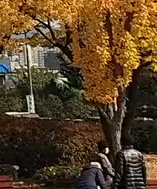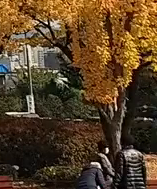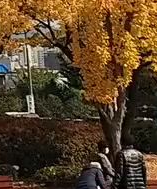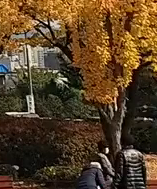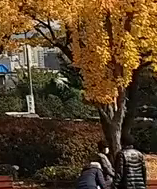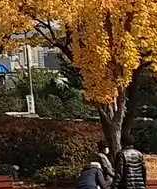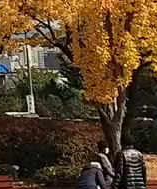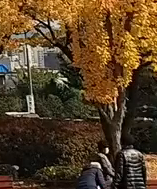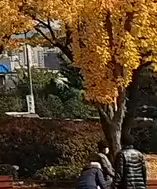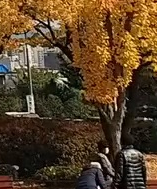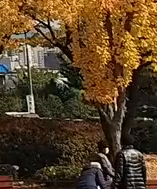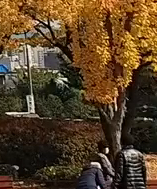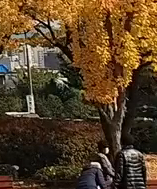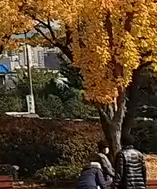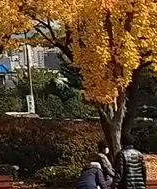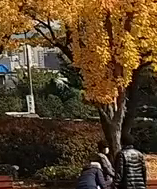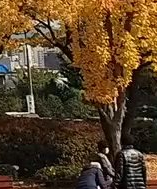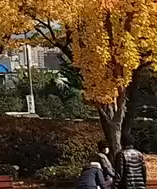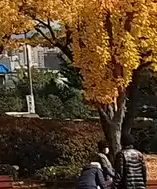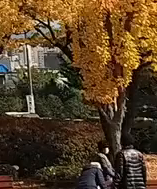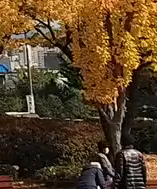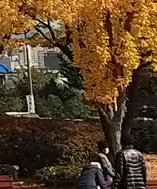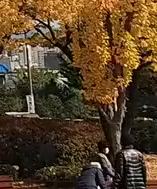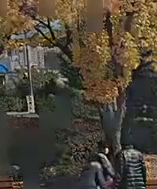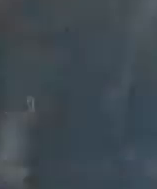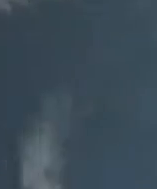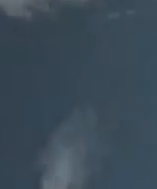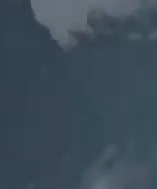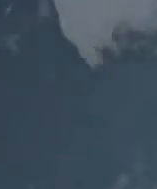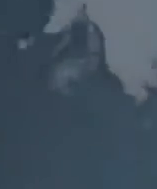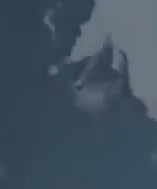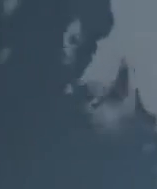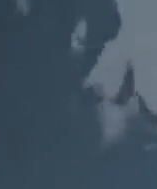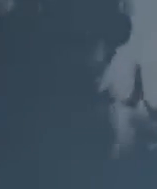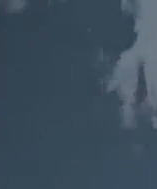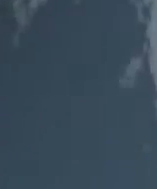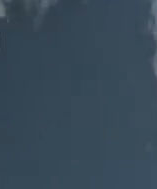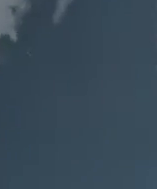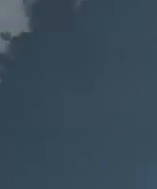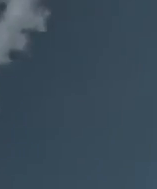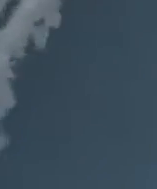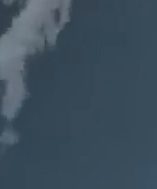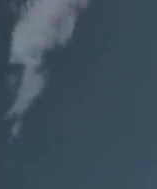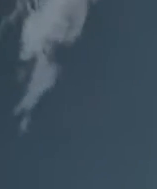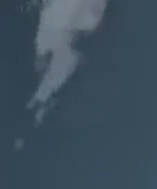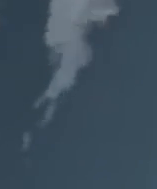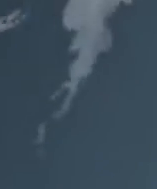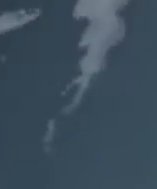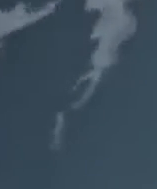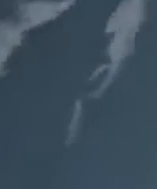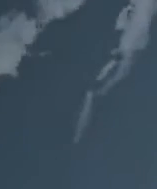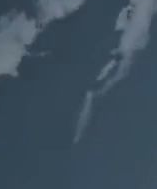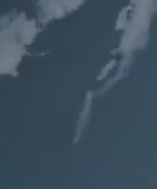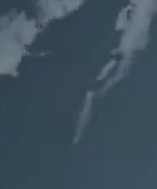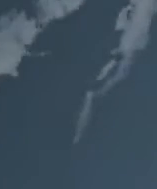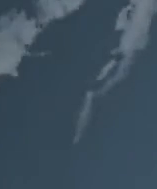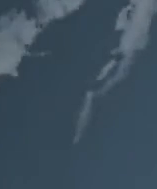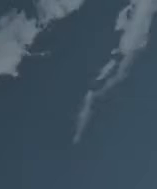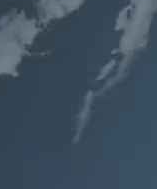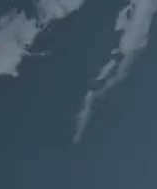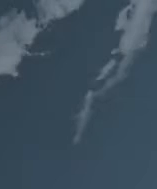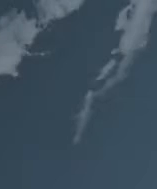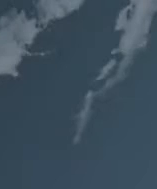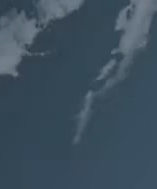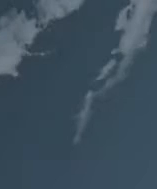갑자기 추워진 날씨에 감기 조심하셔야 겠습니다 오늘 대부분 지역은 대체로 많겠지만 서해안 지역은 바람이 강하게